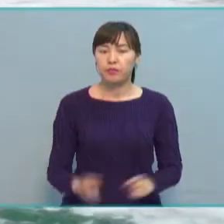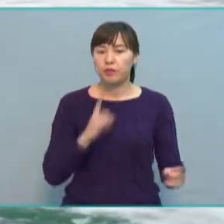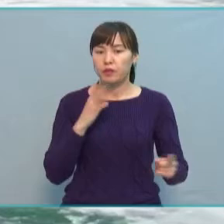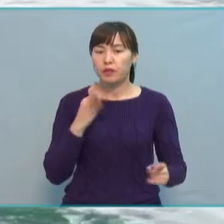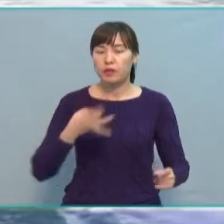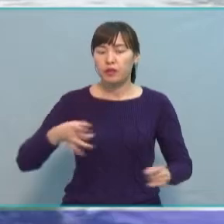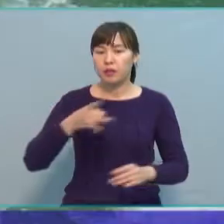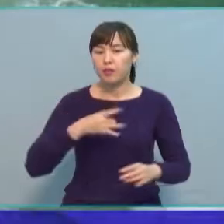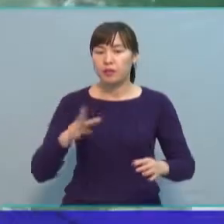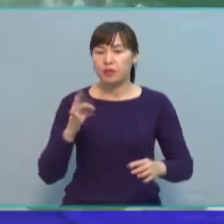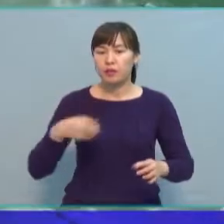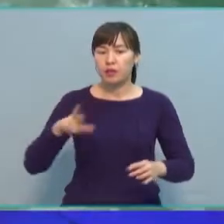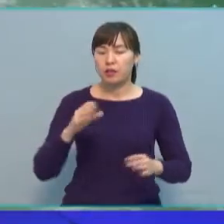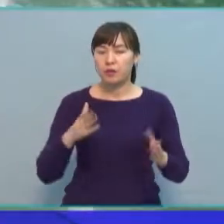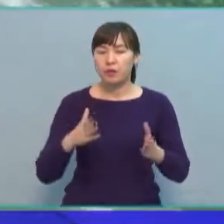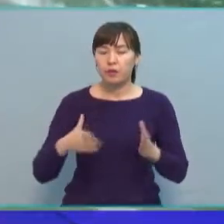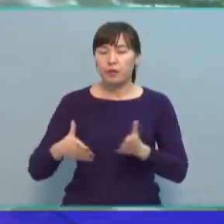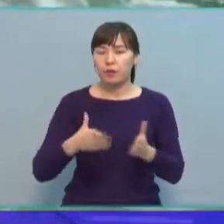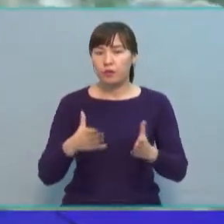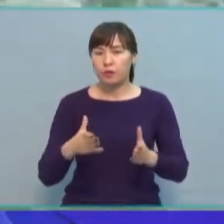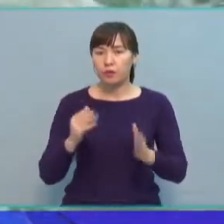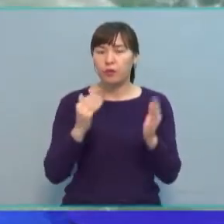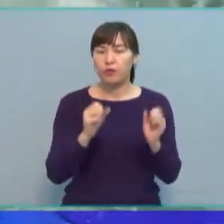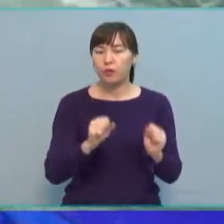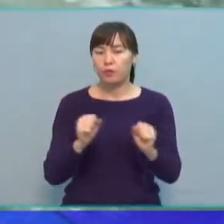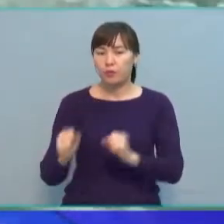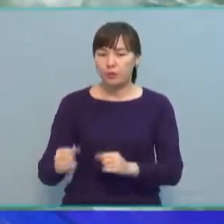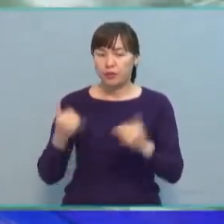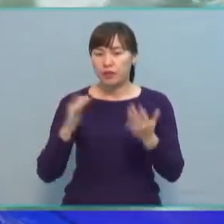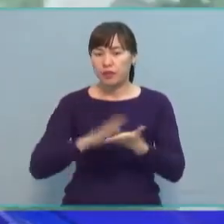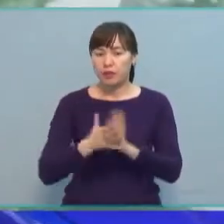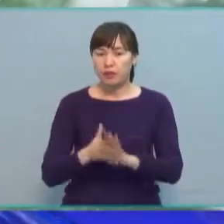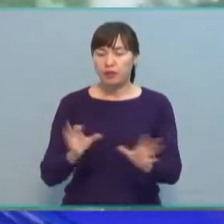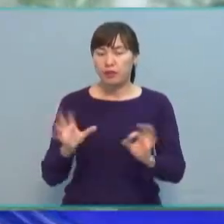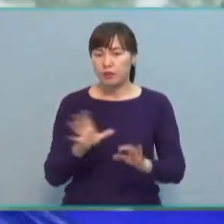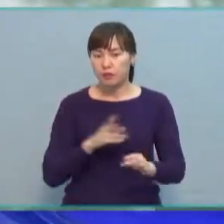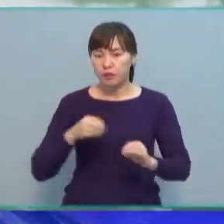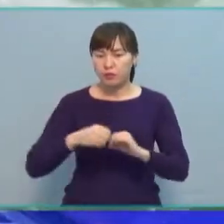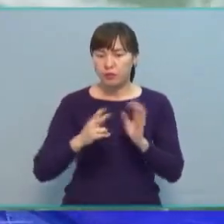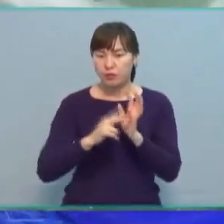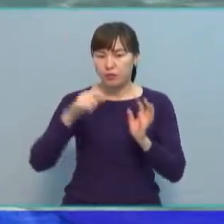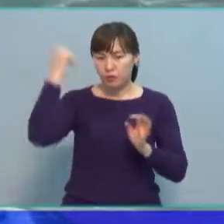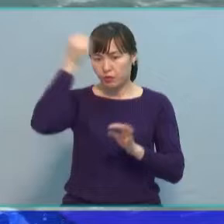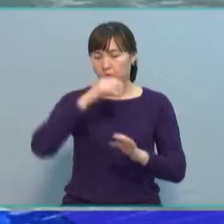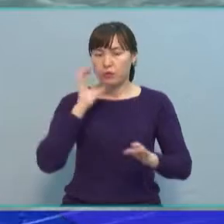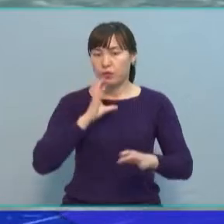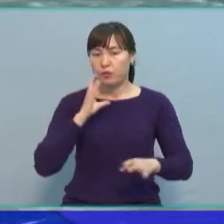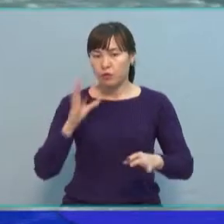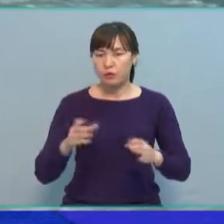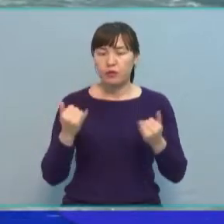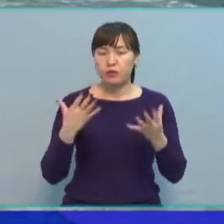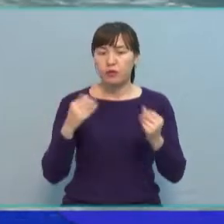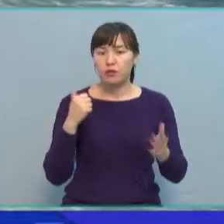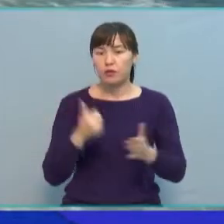Жиында Шардара ауданындағы Сырдария өзені жағасындағы қорған стамбасының қазіргі ахуалы сөз болды. 2017 жылы тасқын судан шайылғаны